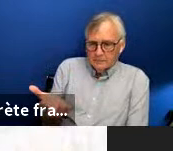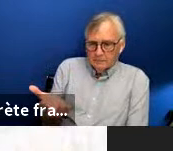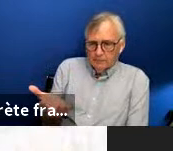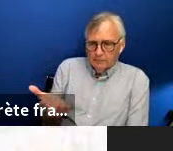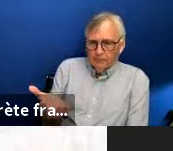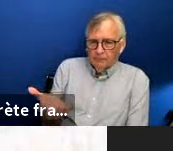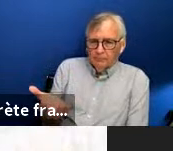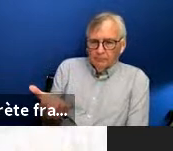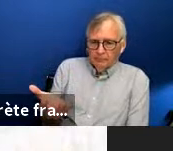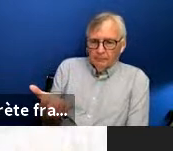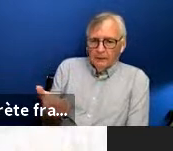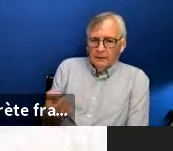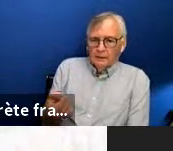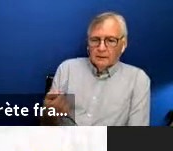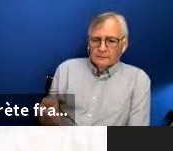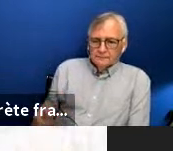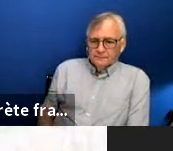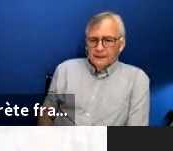base.